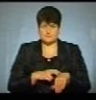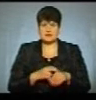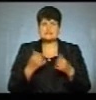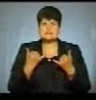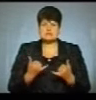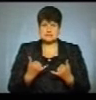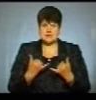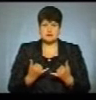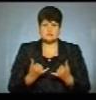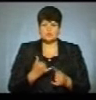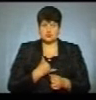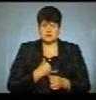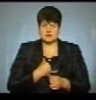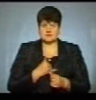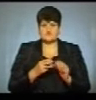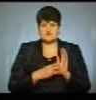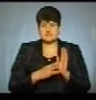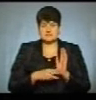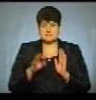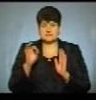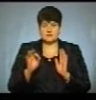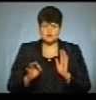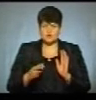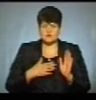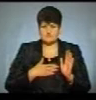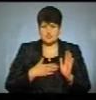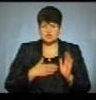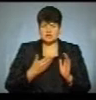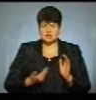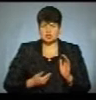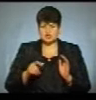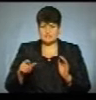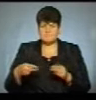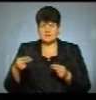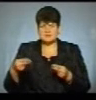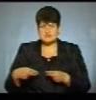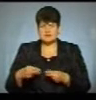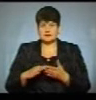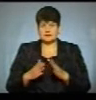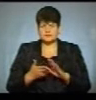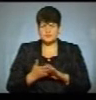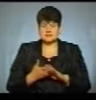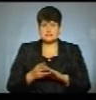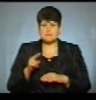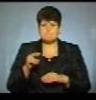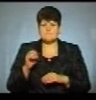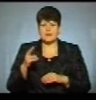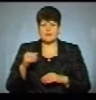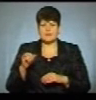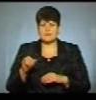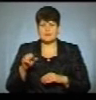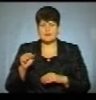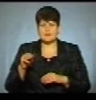зараз в нас майже 80% наших жителів, вони підписали декларацію з педіатрами, з сімейними лікарями,